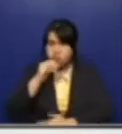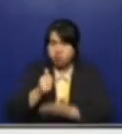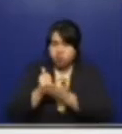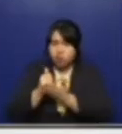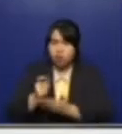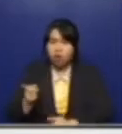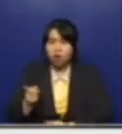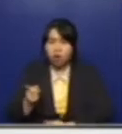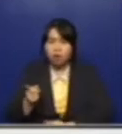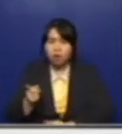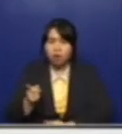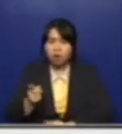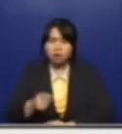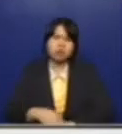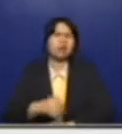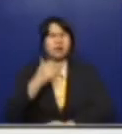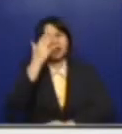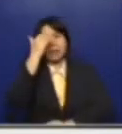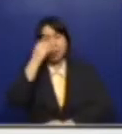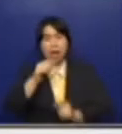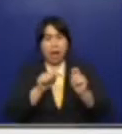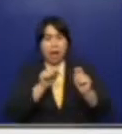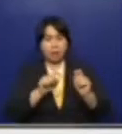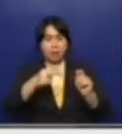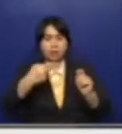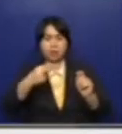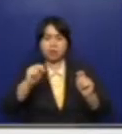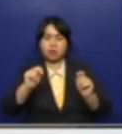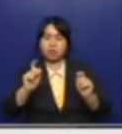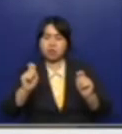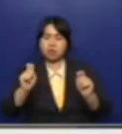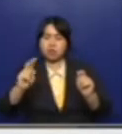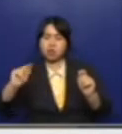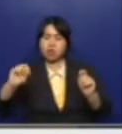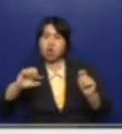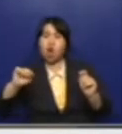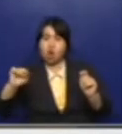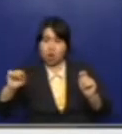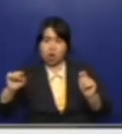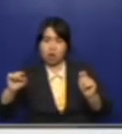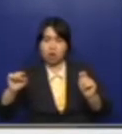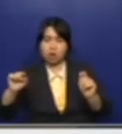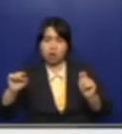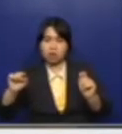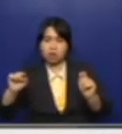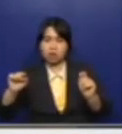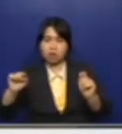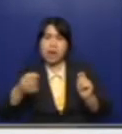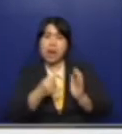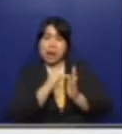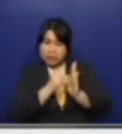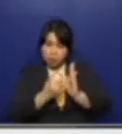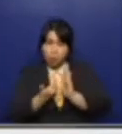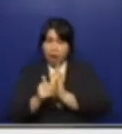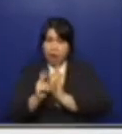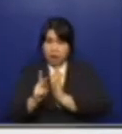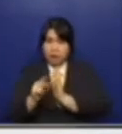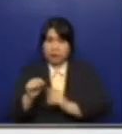ทำไมอยู่เขตอำเภอหนองกรุงศรี อยู่จังหวัดกาฬสิน